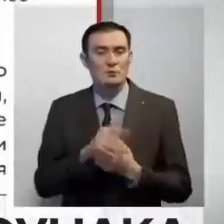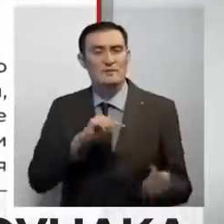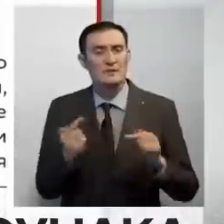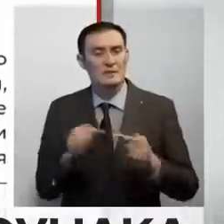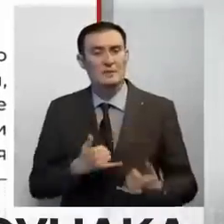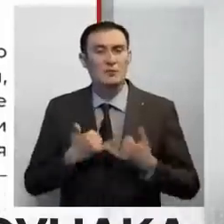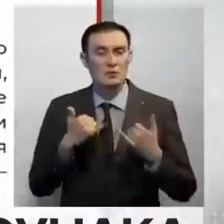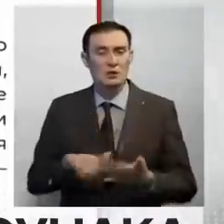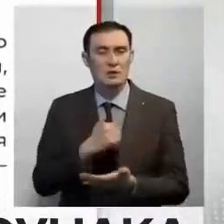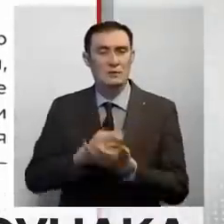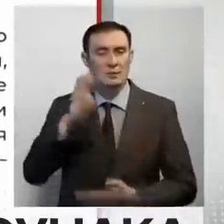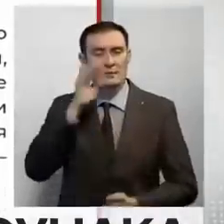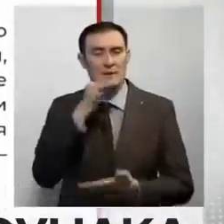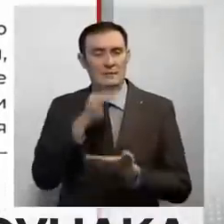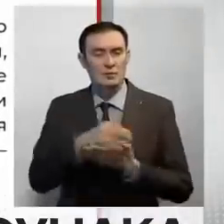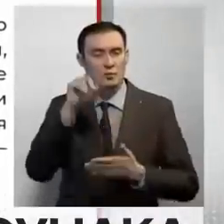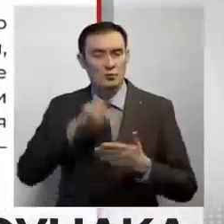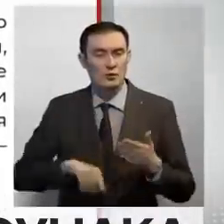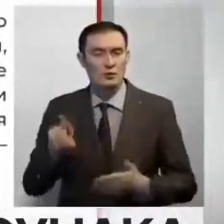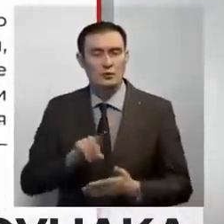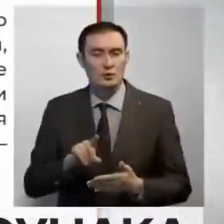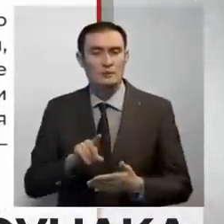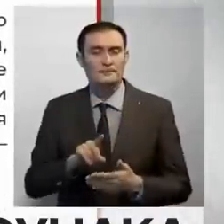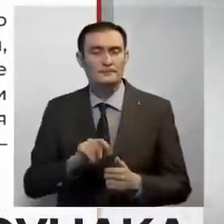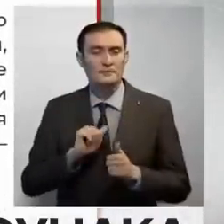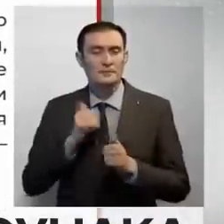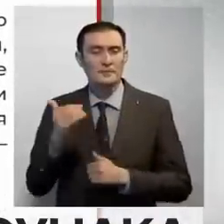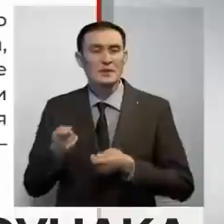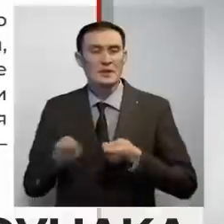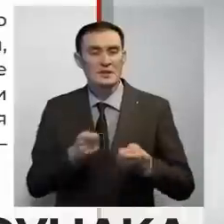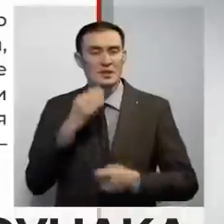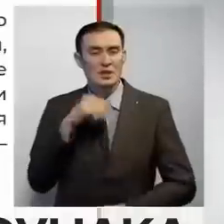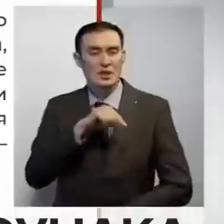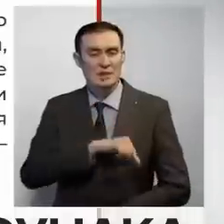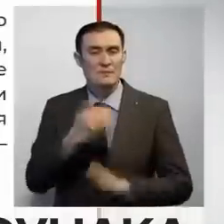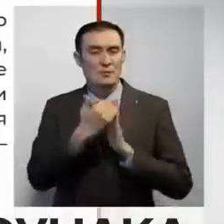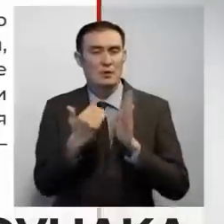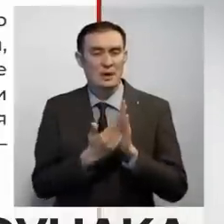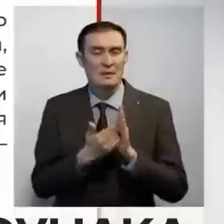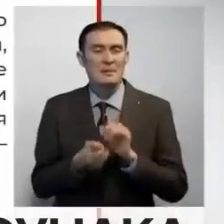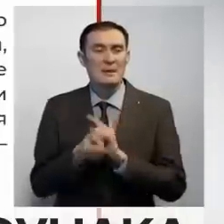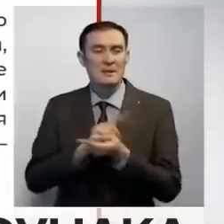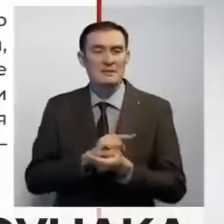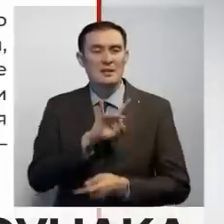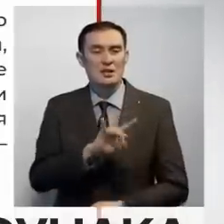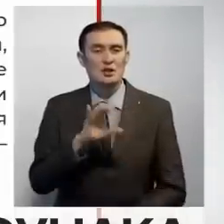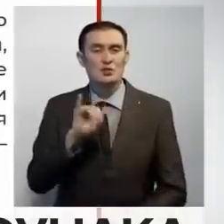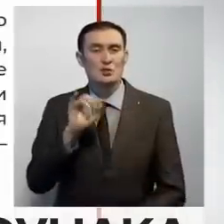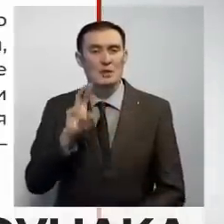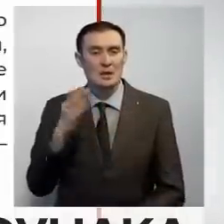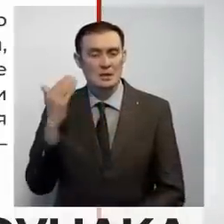и взаимного уважения. Глава государства высказал уверенность в том, что лидерские качества и программа преобразования Риши